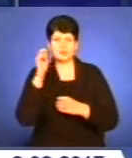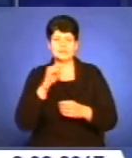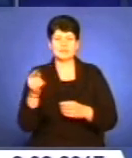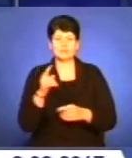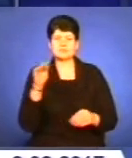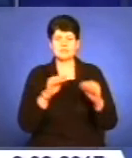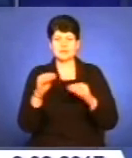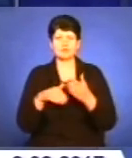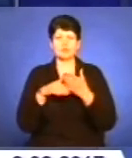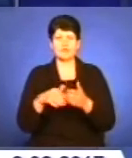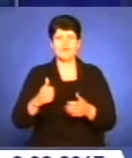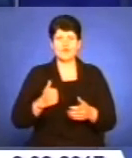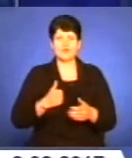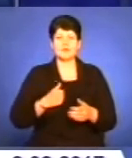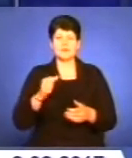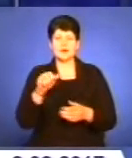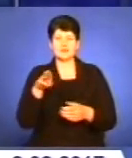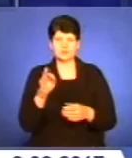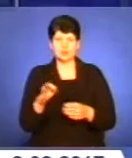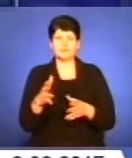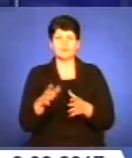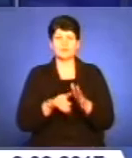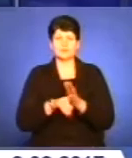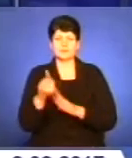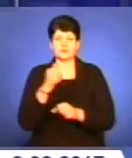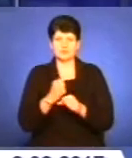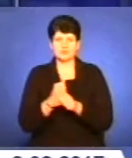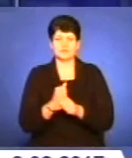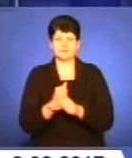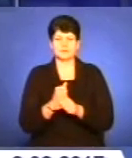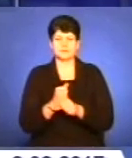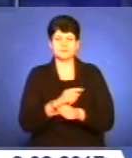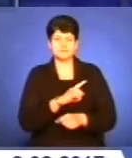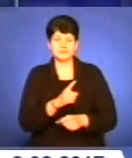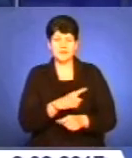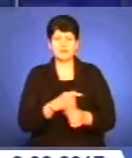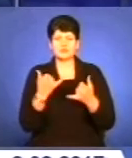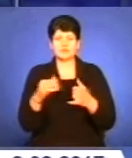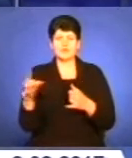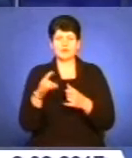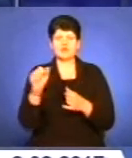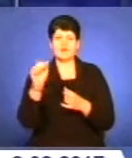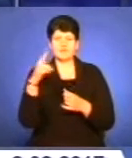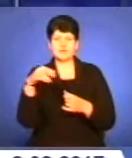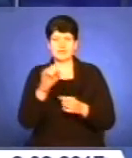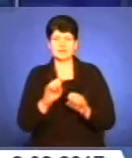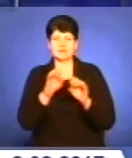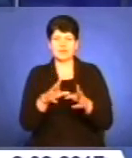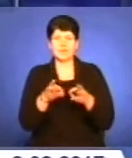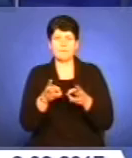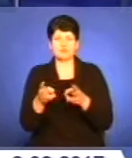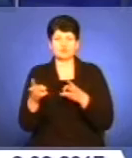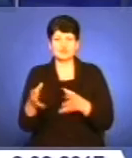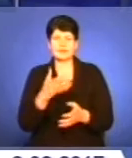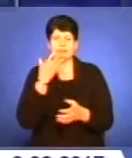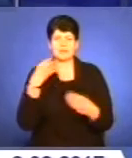АТО розконсервував потужності та працює у звичайному режимі. Сьогодні в район Авдіївки волонтери передали буржуйки, теплий одяг